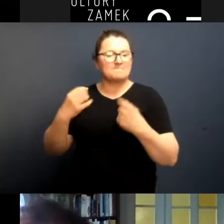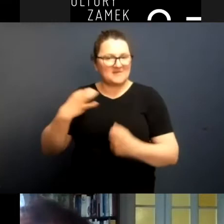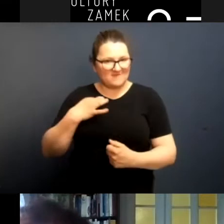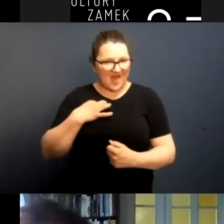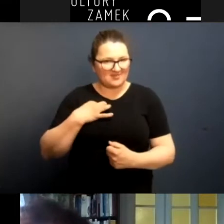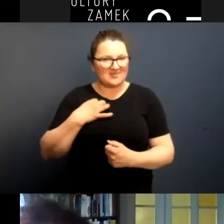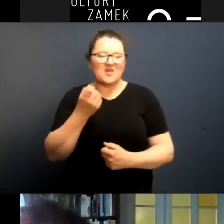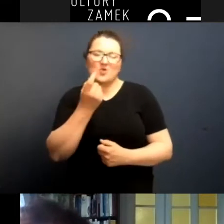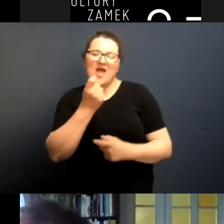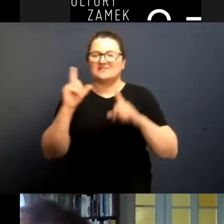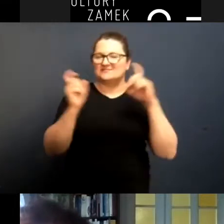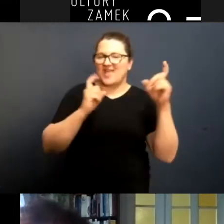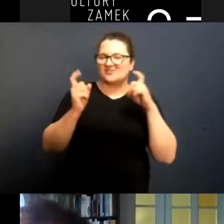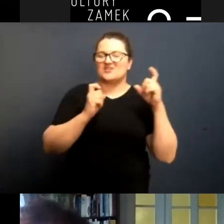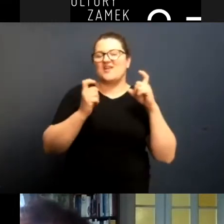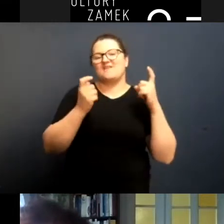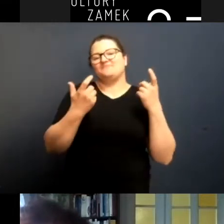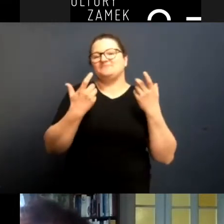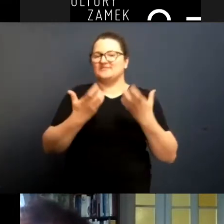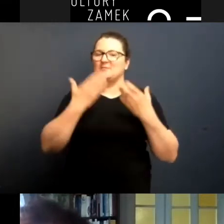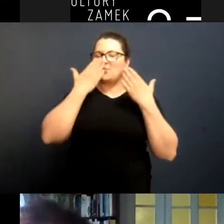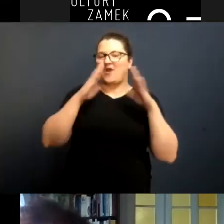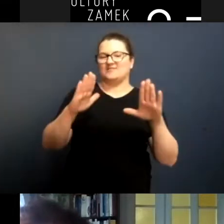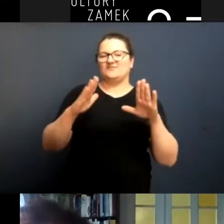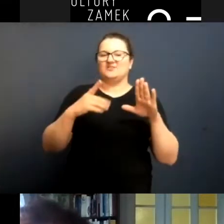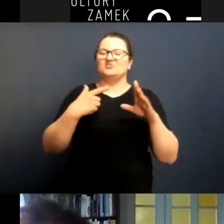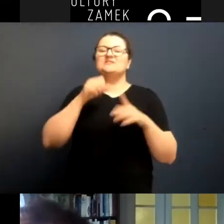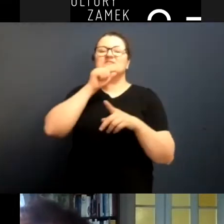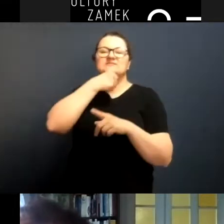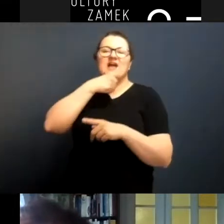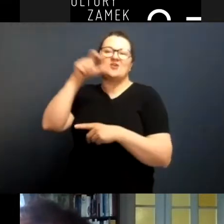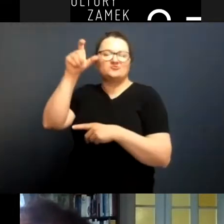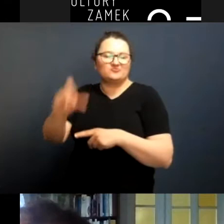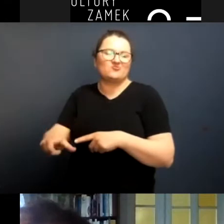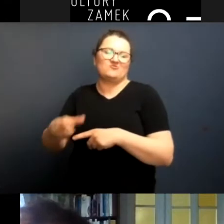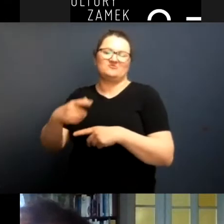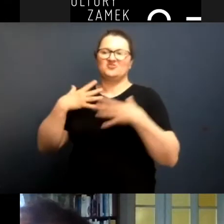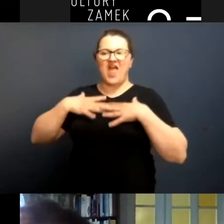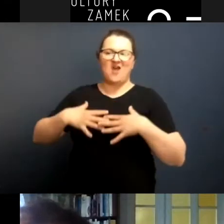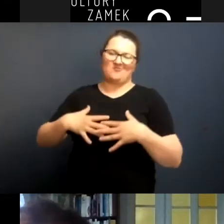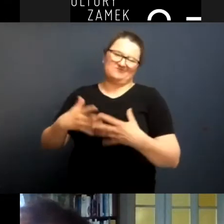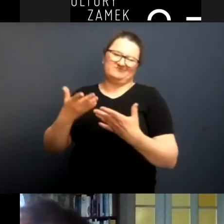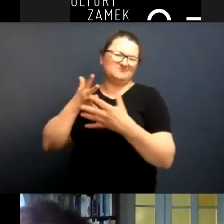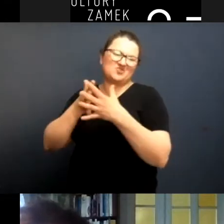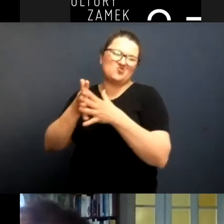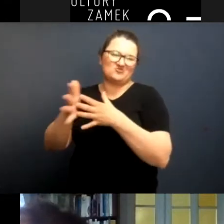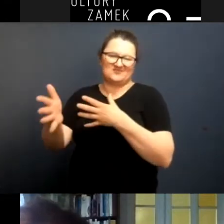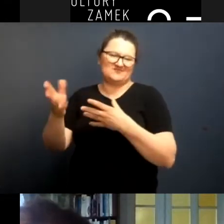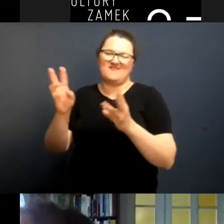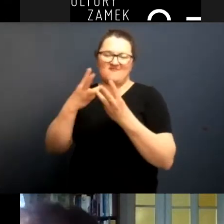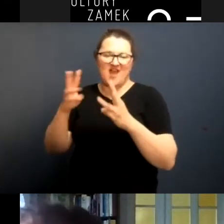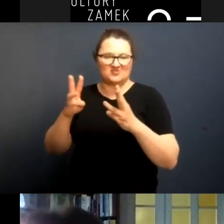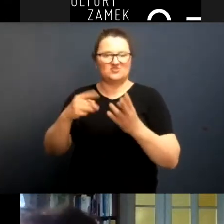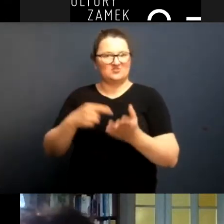prywatnej. No zdjęcia, które miały trochę odczarować tą sferę przezroczystości starego ciała w